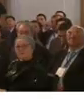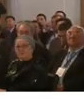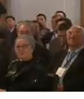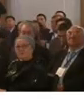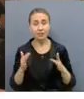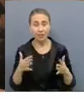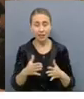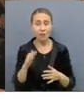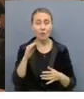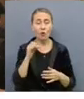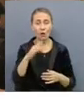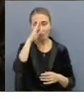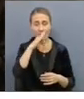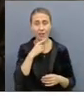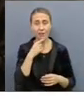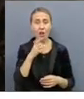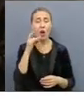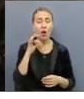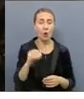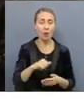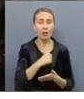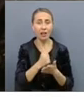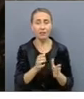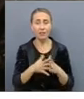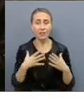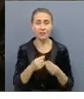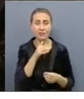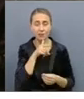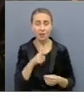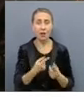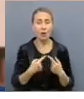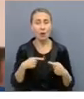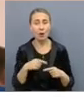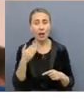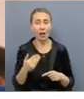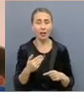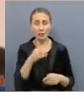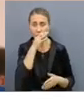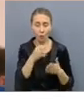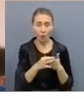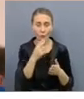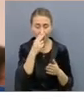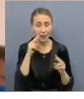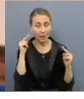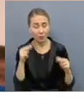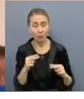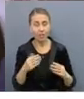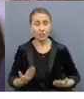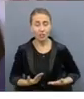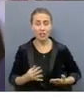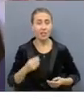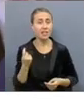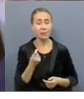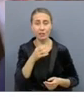Собравшиеся на форум отцы говорили о роли мужчины, главы семьи в современном обществе. Они охотно делились опытами, наблюдениями из жизни. Немало